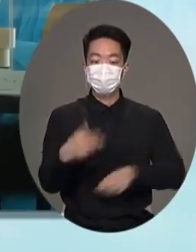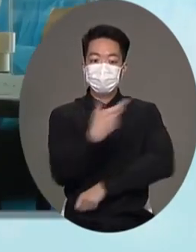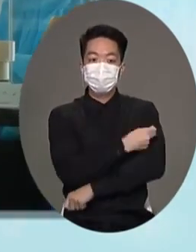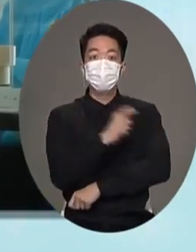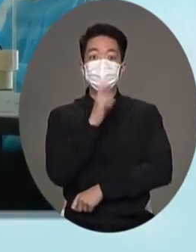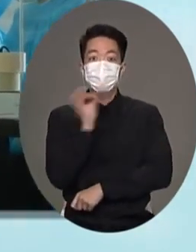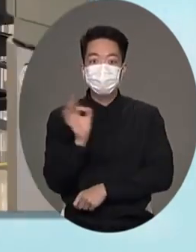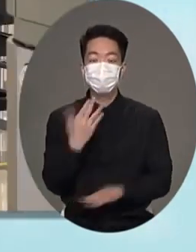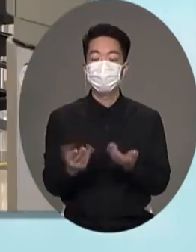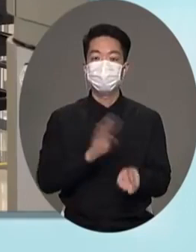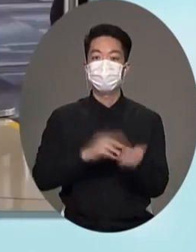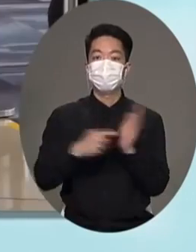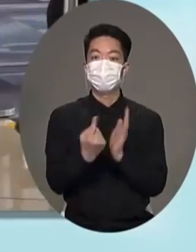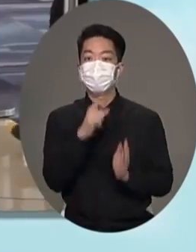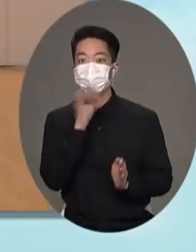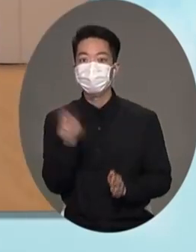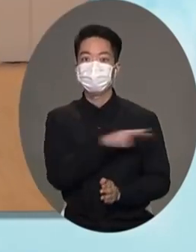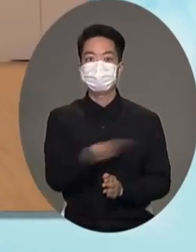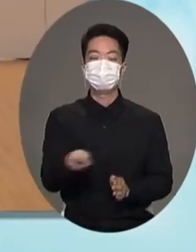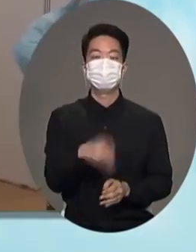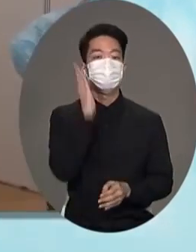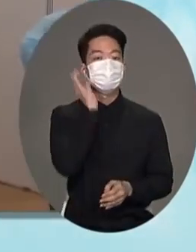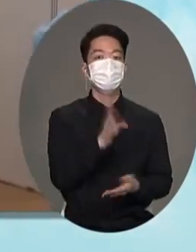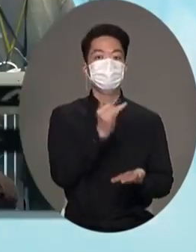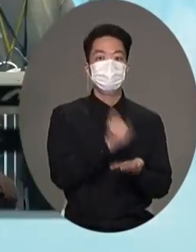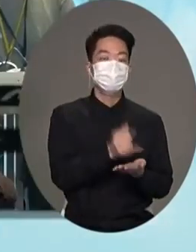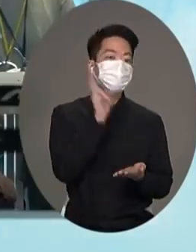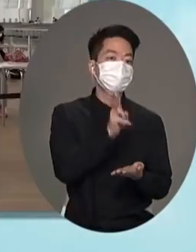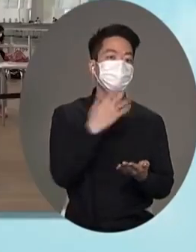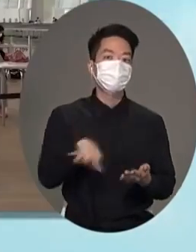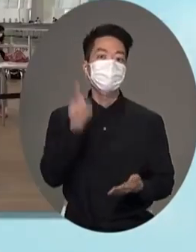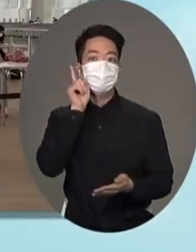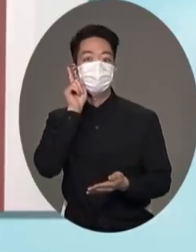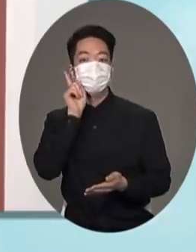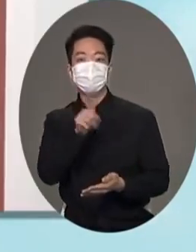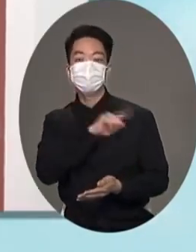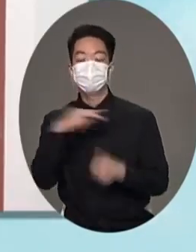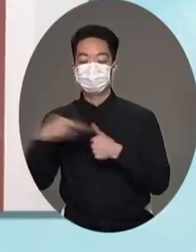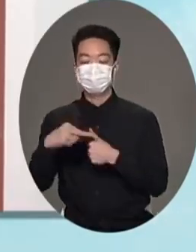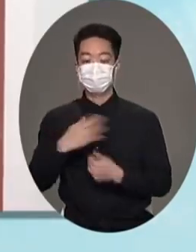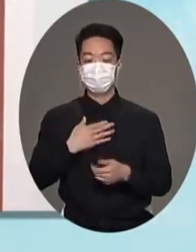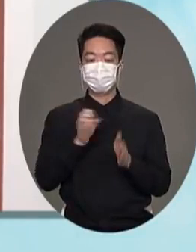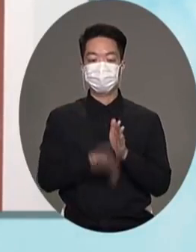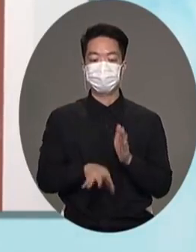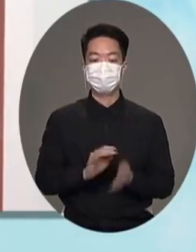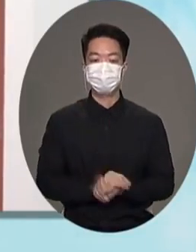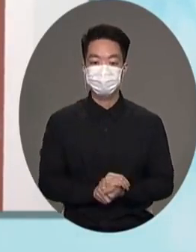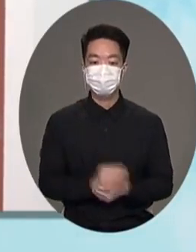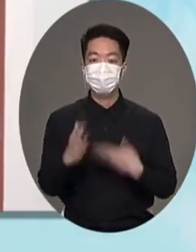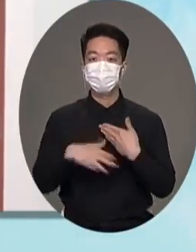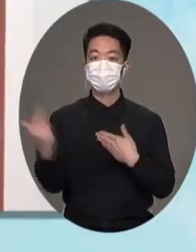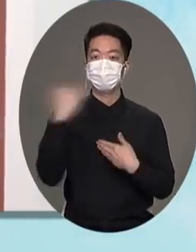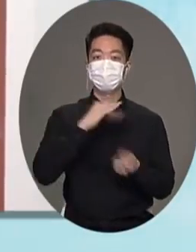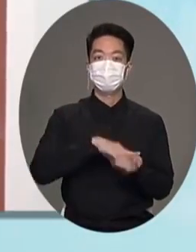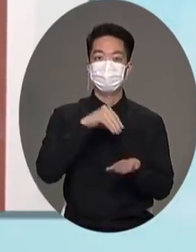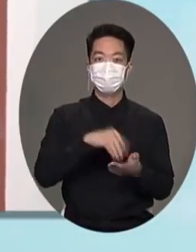体都要检疫14日，再加7日自我监察，以免看漏眼。 入境那些、外来输入